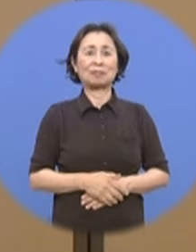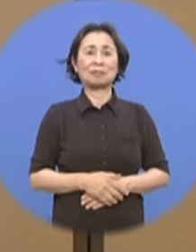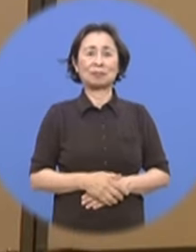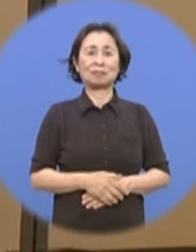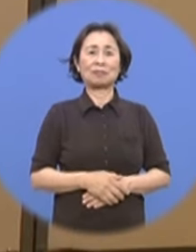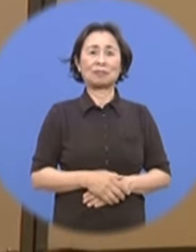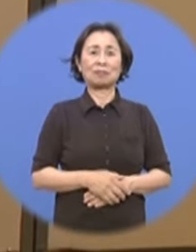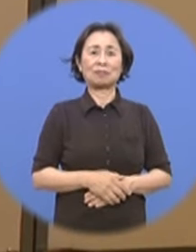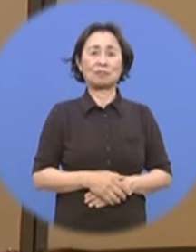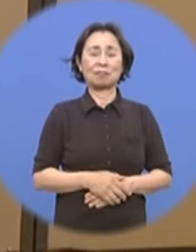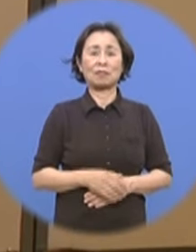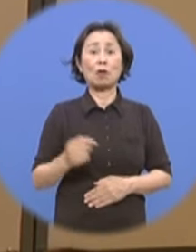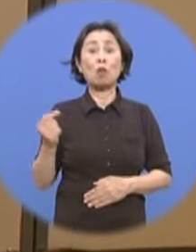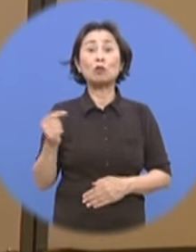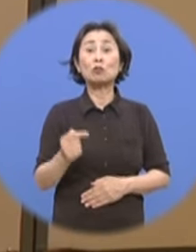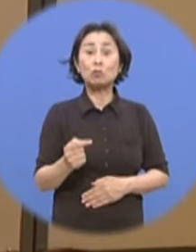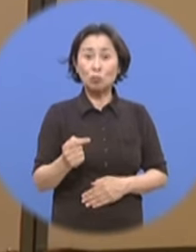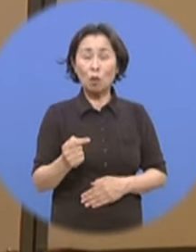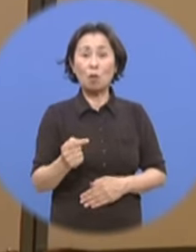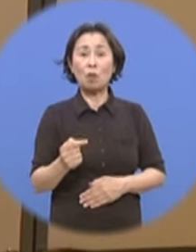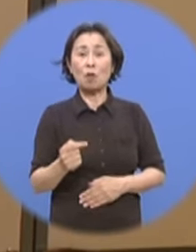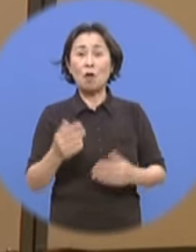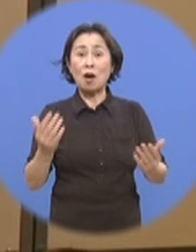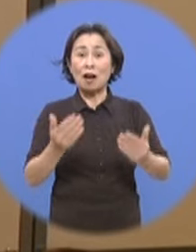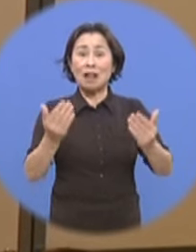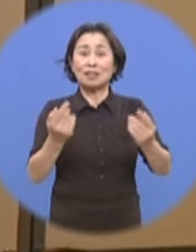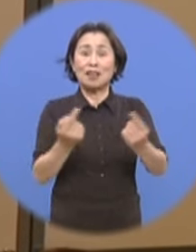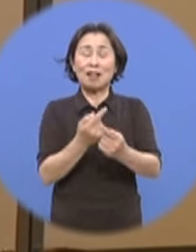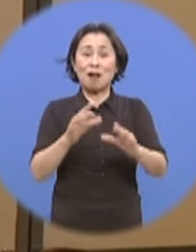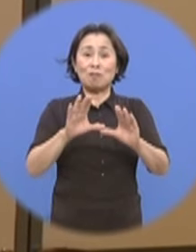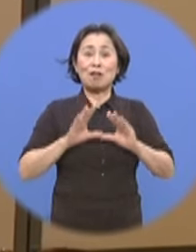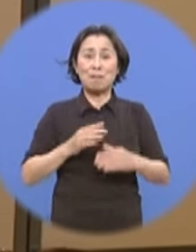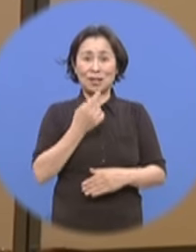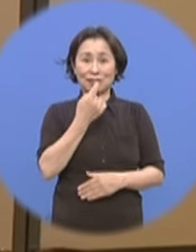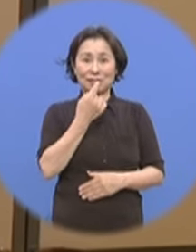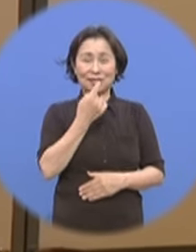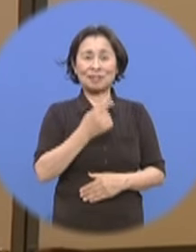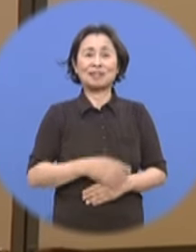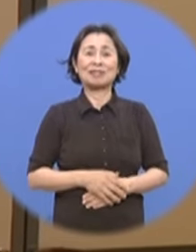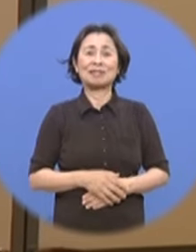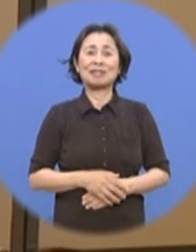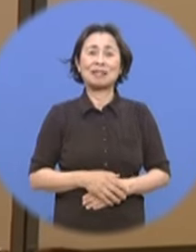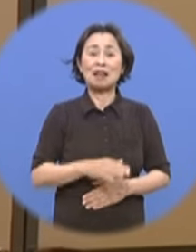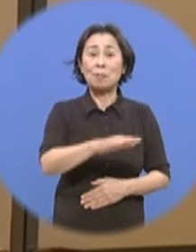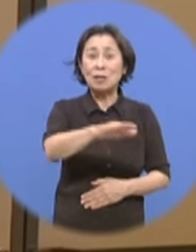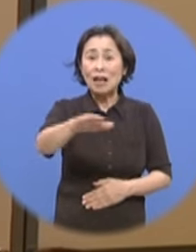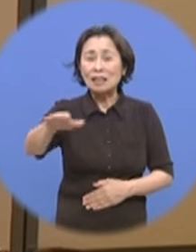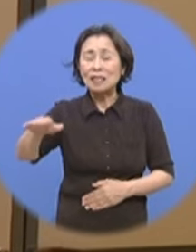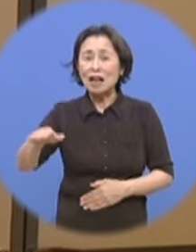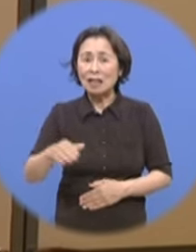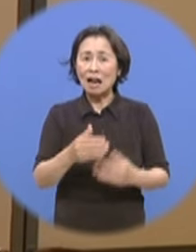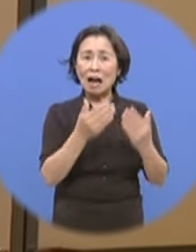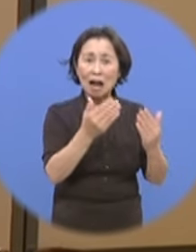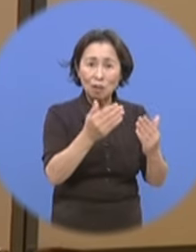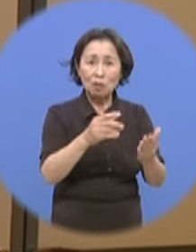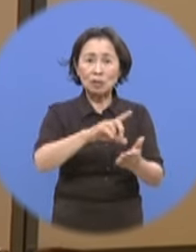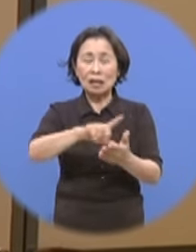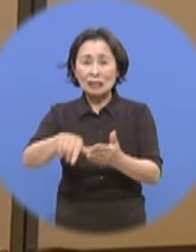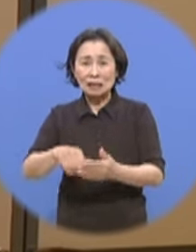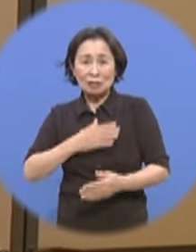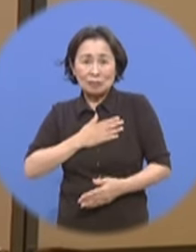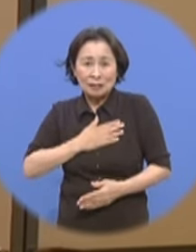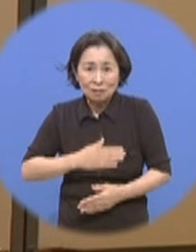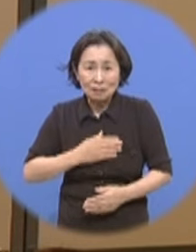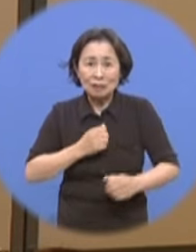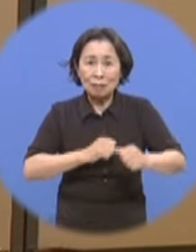ますここに来るとあの活性化されるというか皆さんこう学校なり地域なりをよくしようと取り組ま